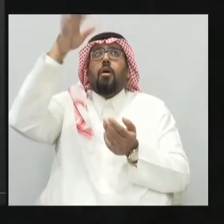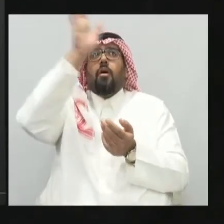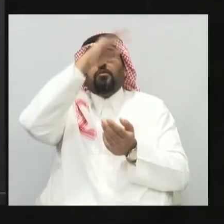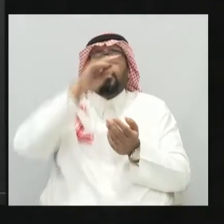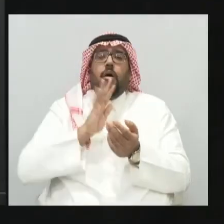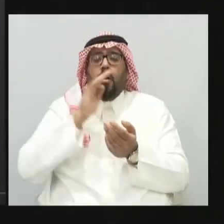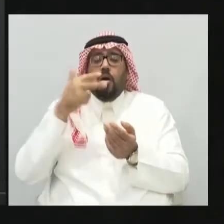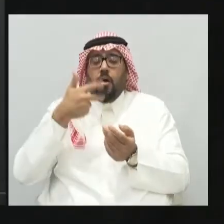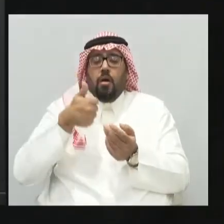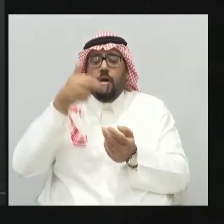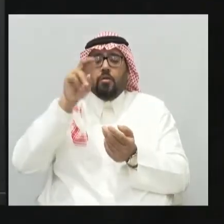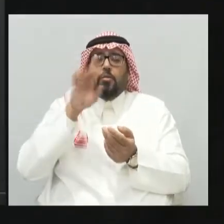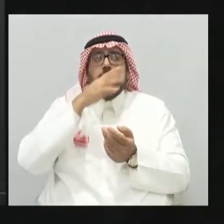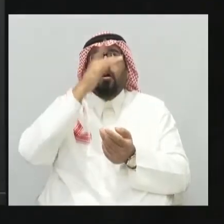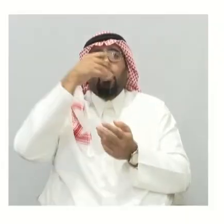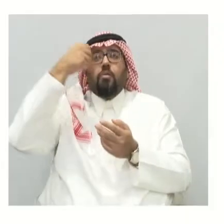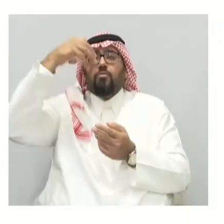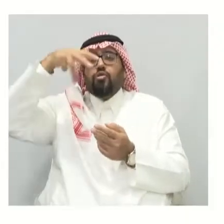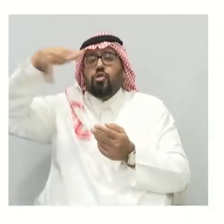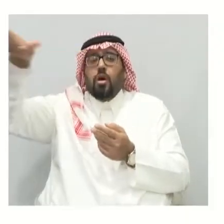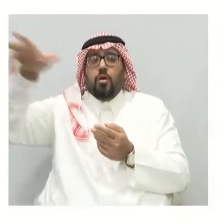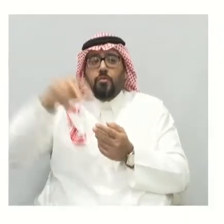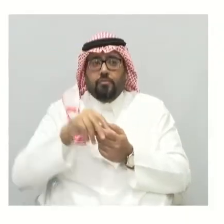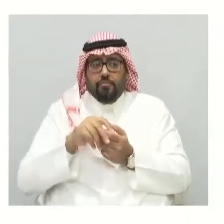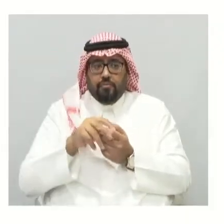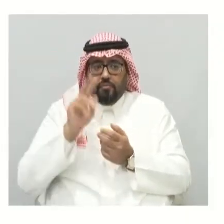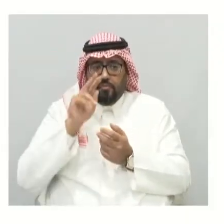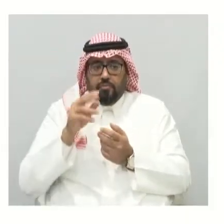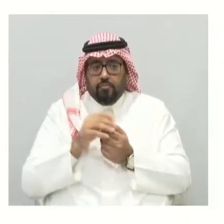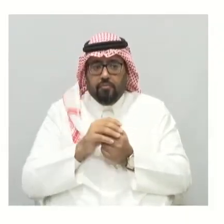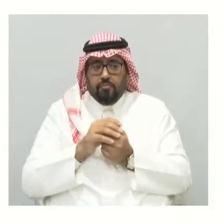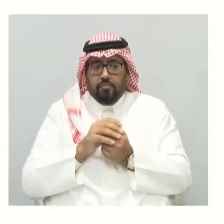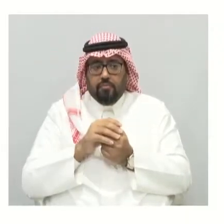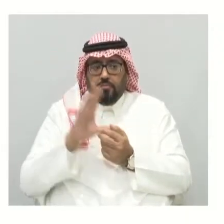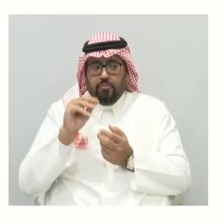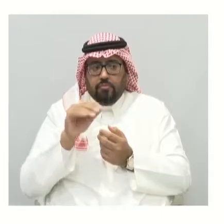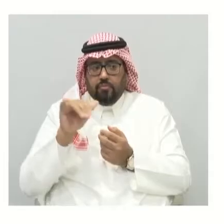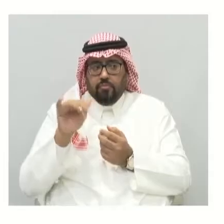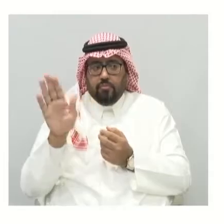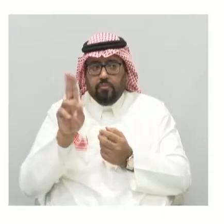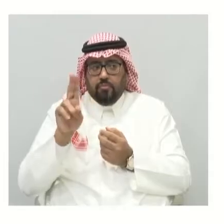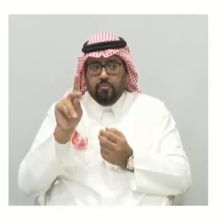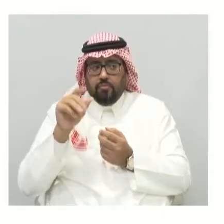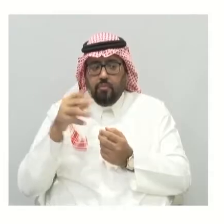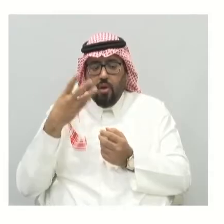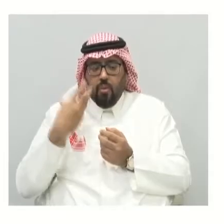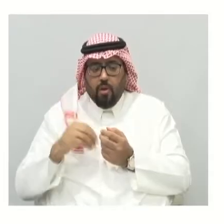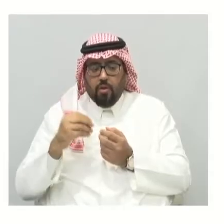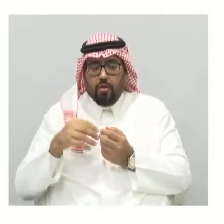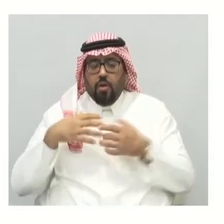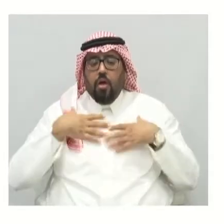الاتجاهات طيب تعالوا نشوف هل يستطيع الولد هذا